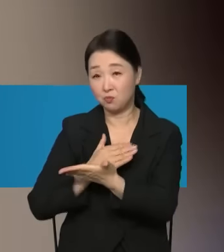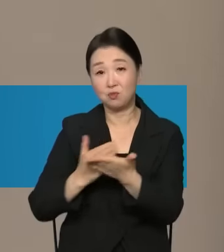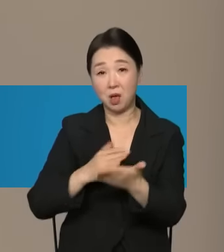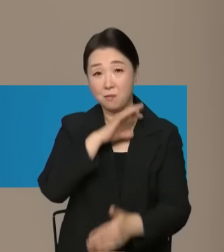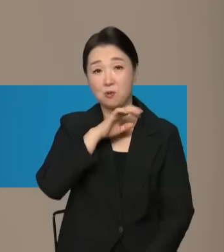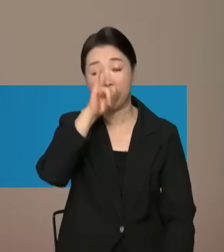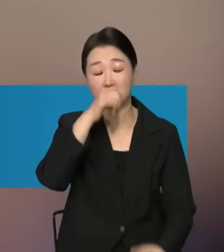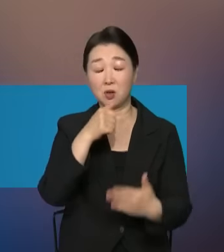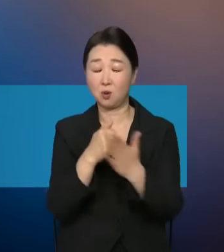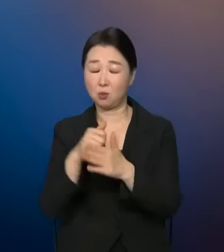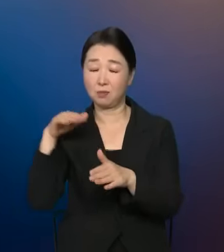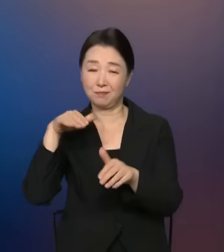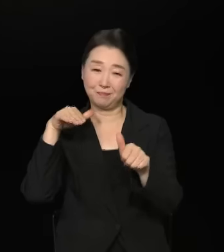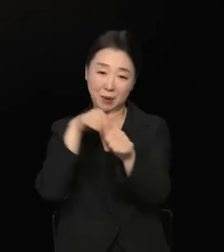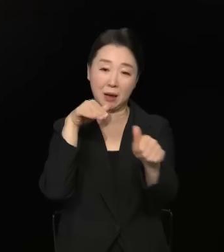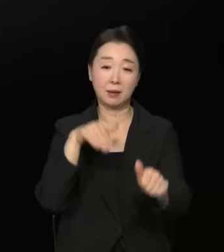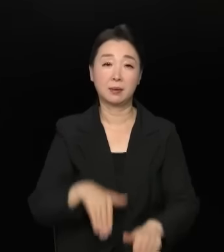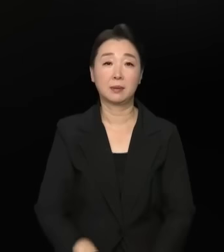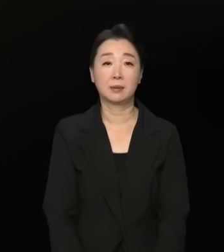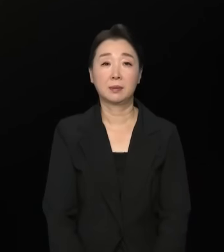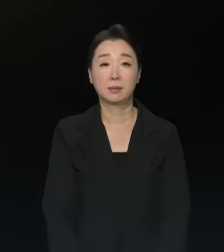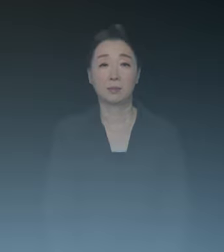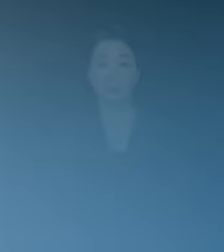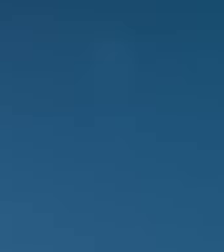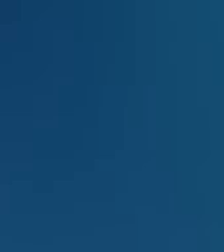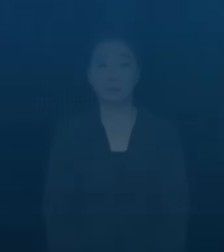품고 범행을 저지른 걸로 알려졌습니다.